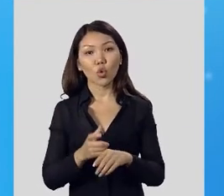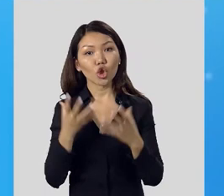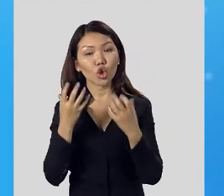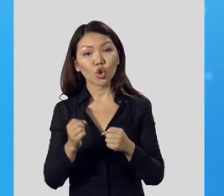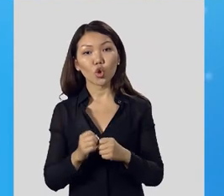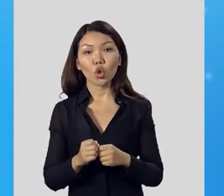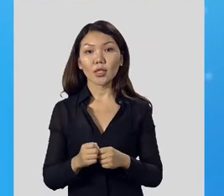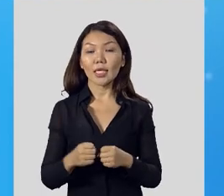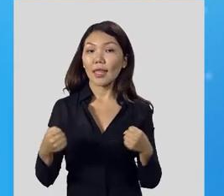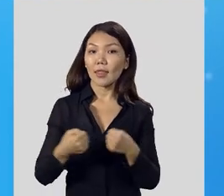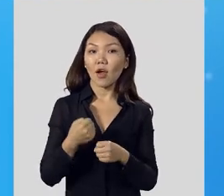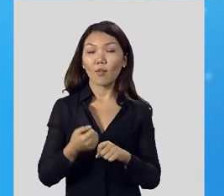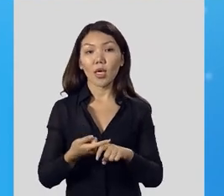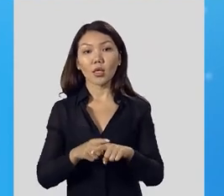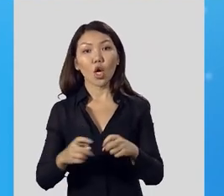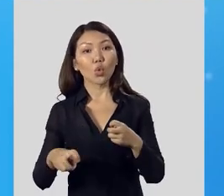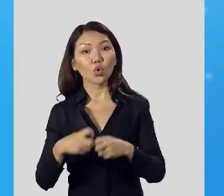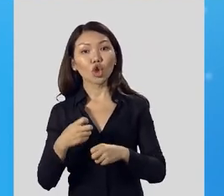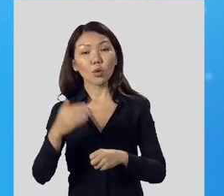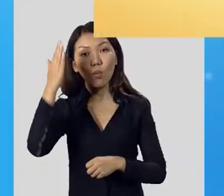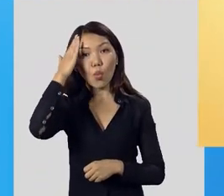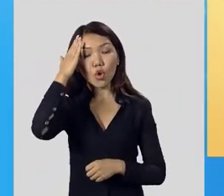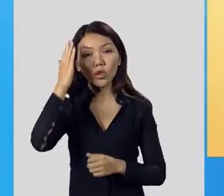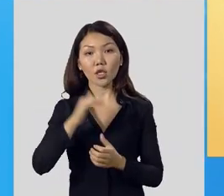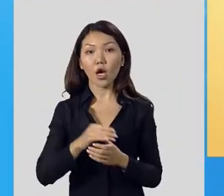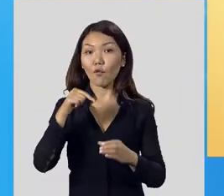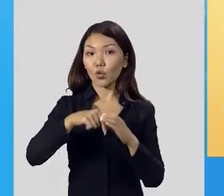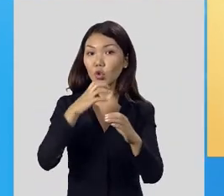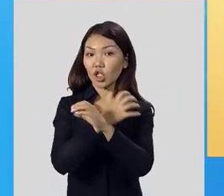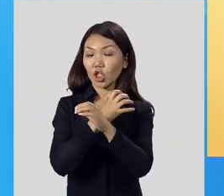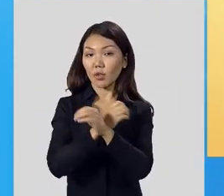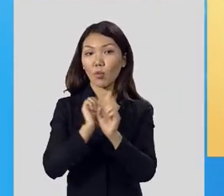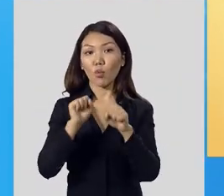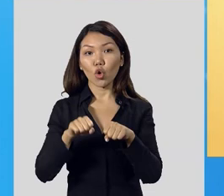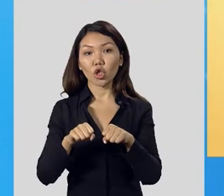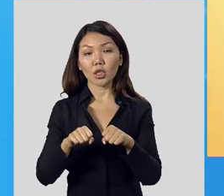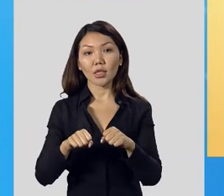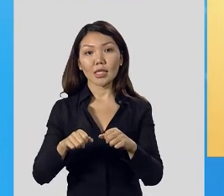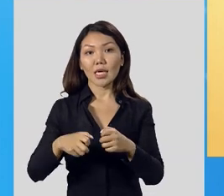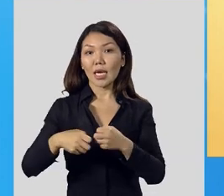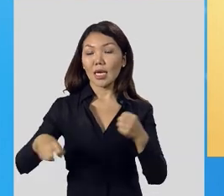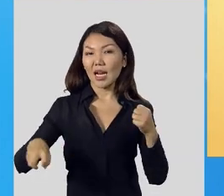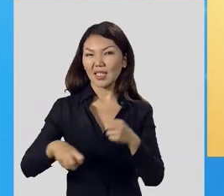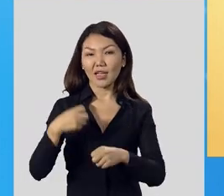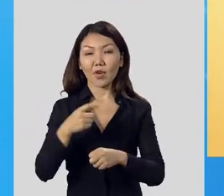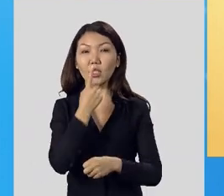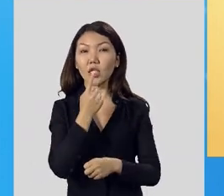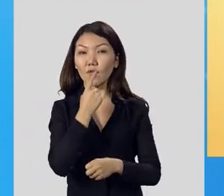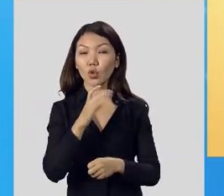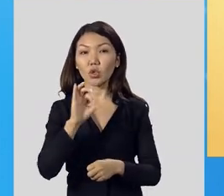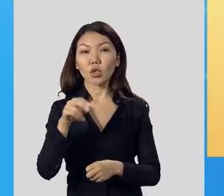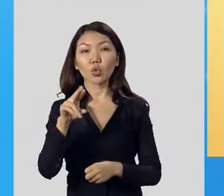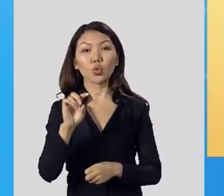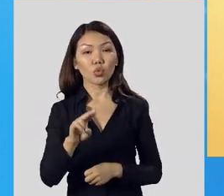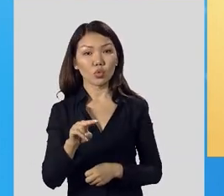ушиб мозга. При ушибе головы внутри черепа может разорваться кровеносный сосуд,